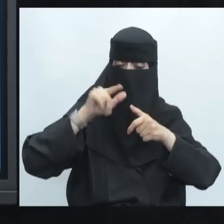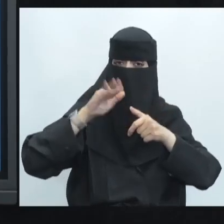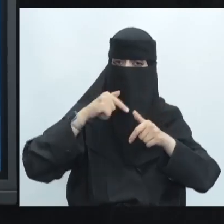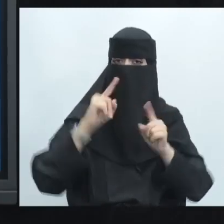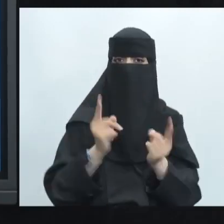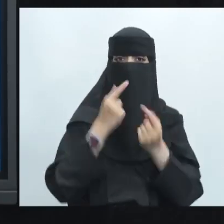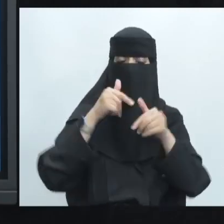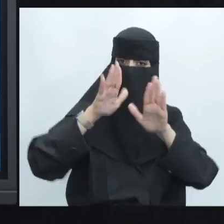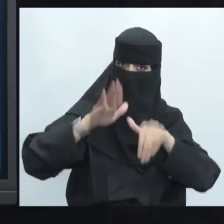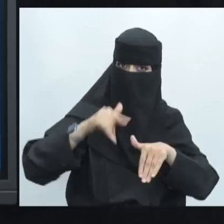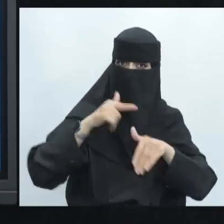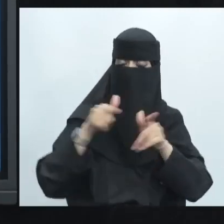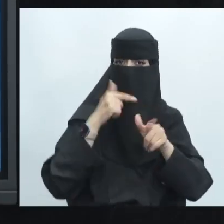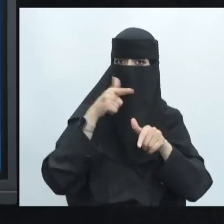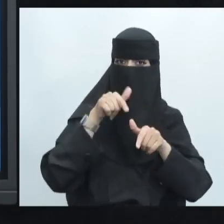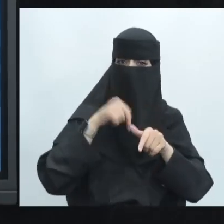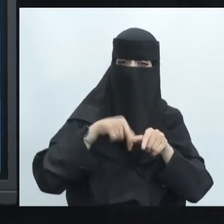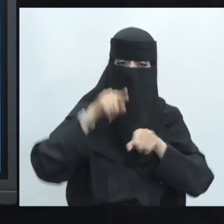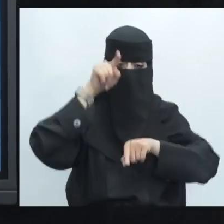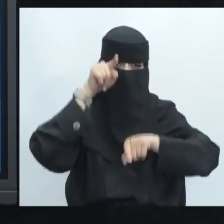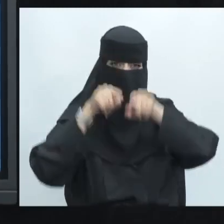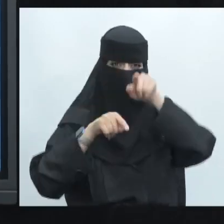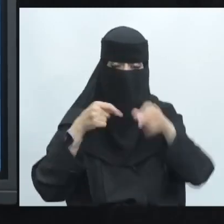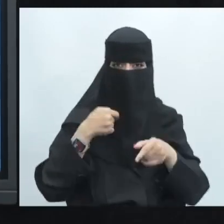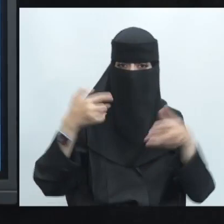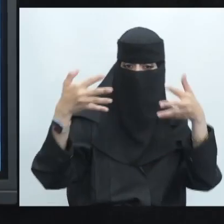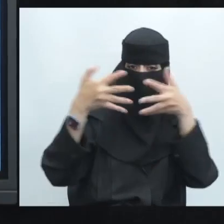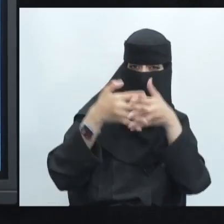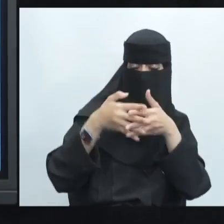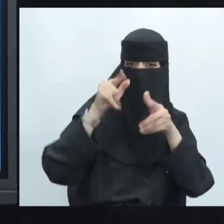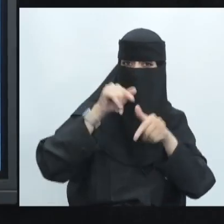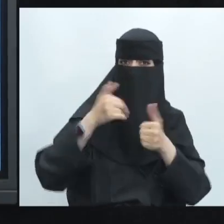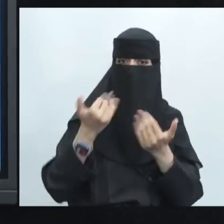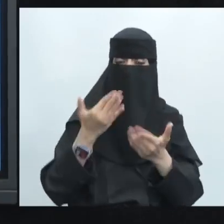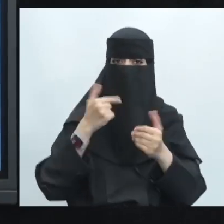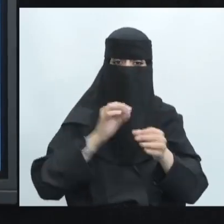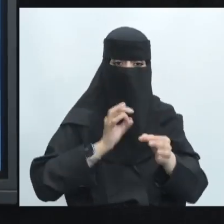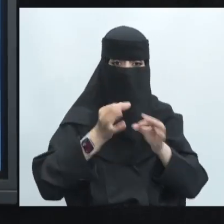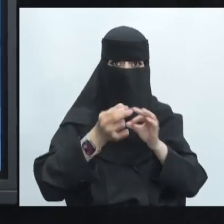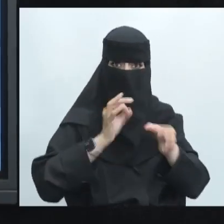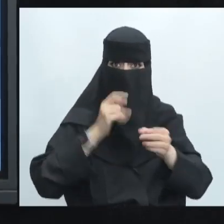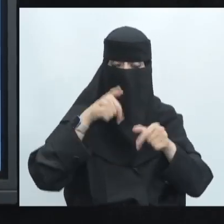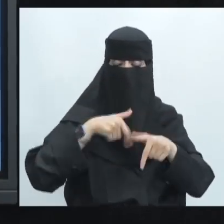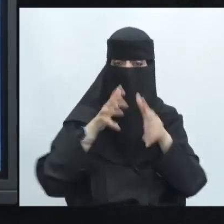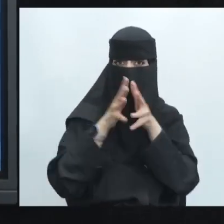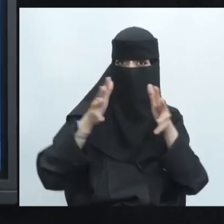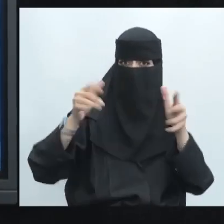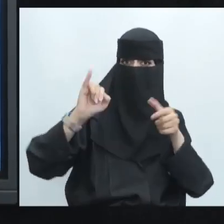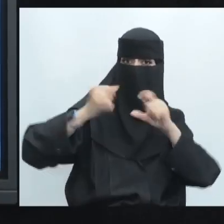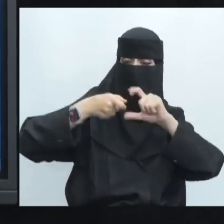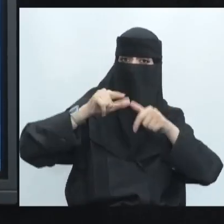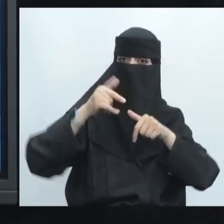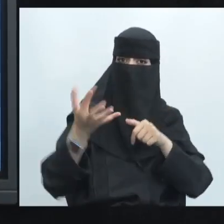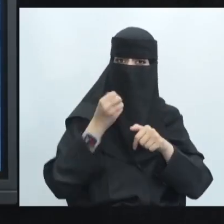الطبيعي ان يحدث هنالك تفاوت او ازدواجيه في حال عدم التنسيق ولكن كلما كبرت المنظمه احتجنا الى